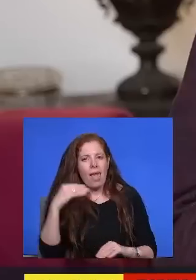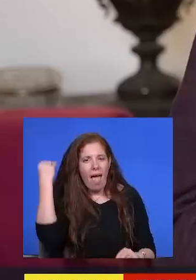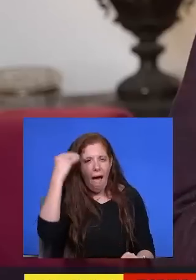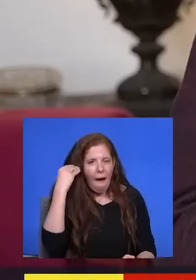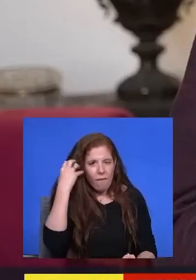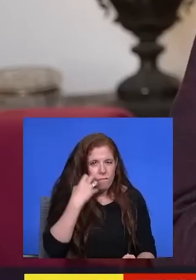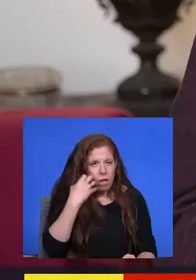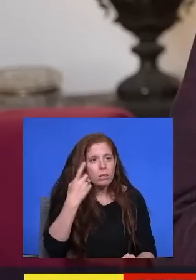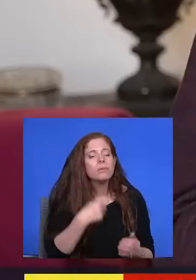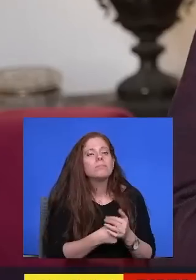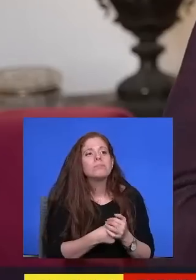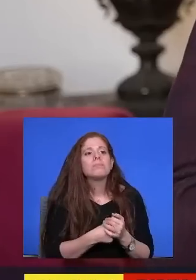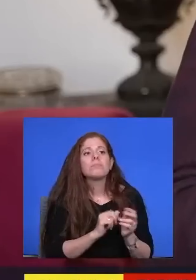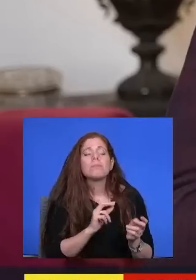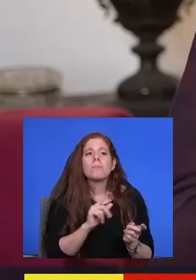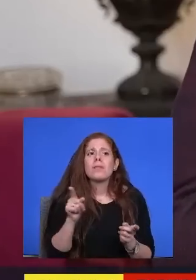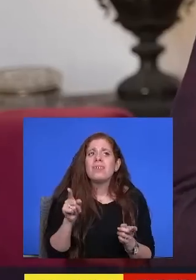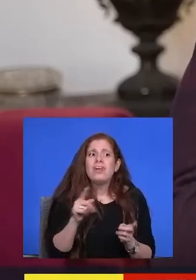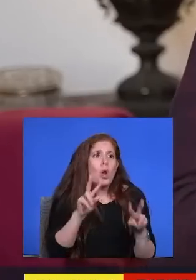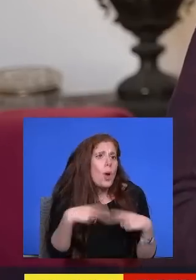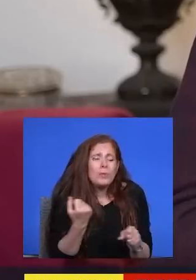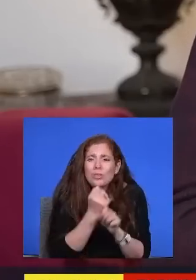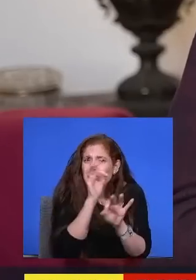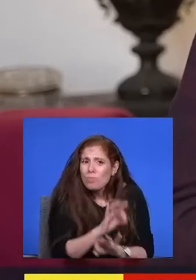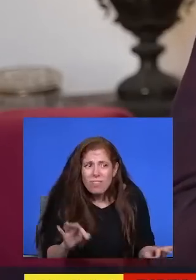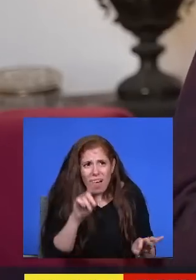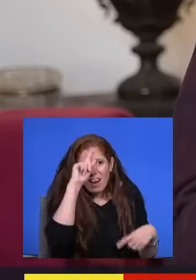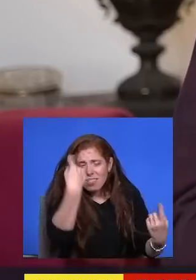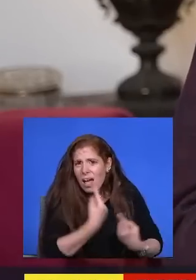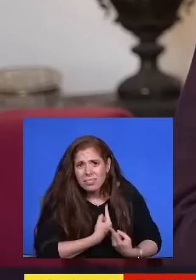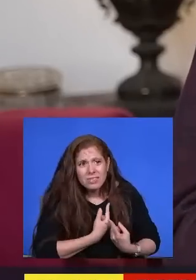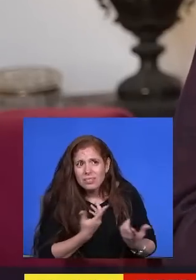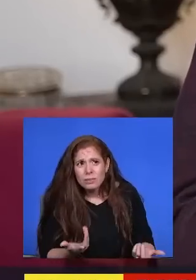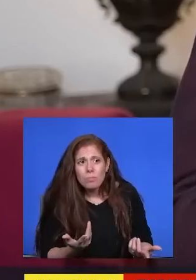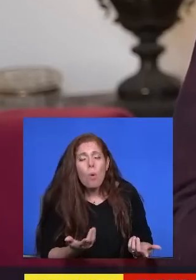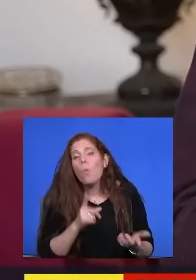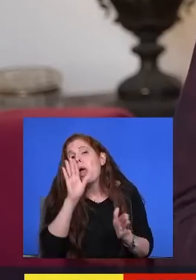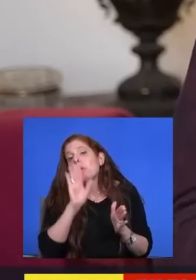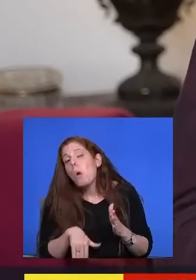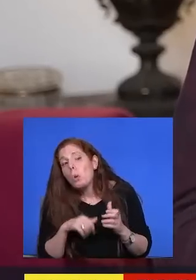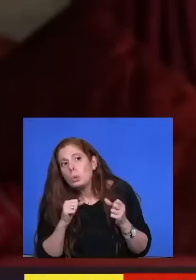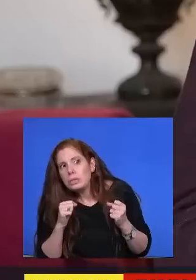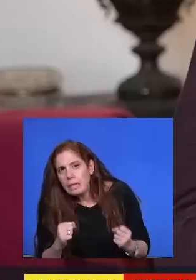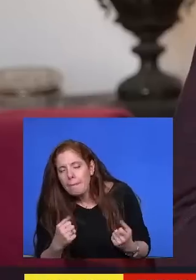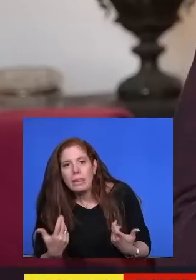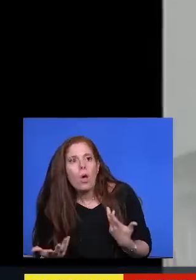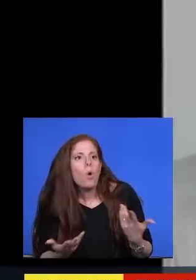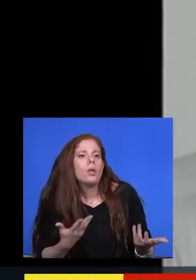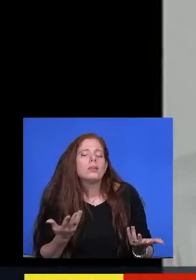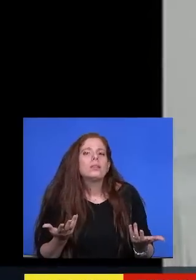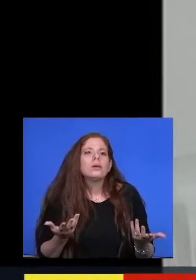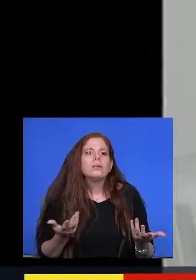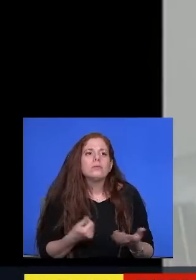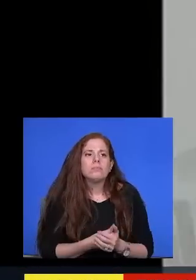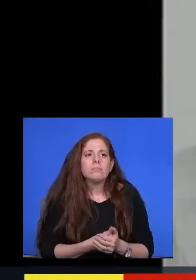الفلسطيني في المفاوضات ما كانش بيقدر من حاله ما كانش عنده يمكن الثقه بحاله كافيه